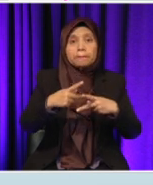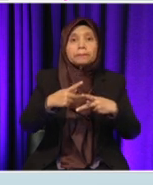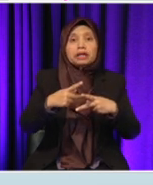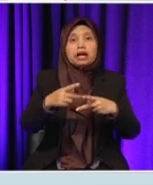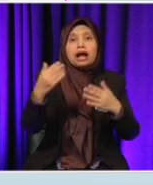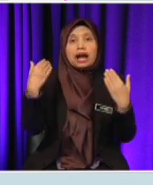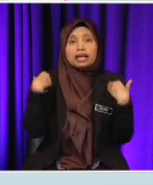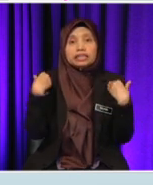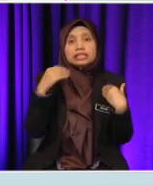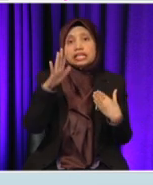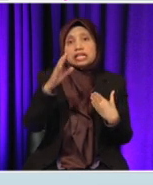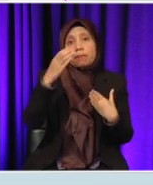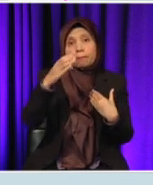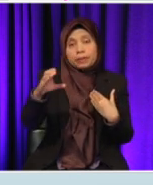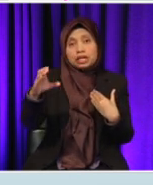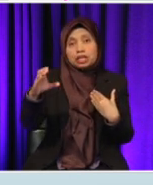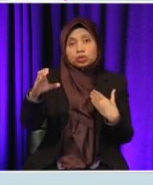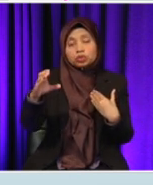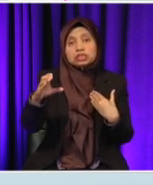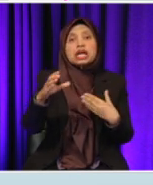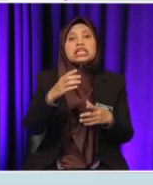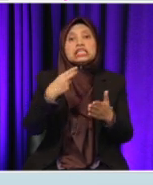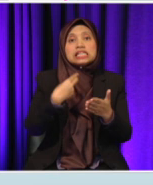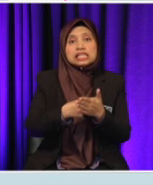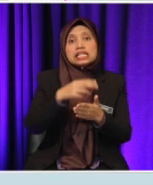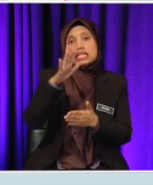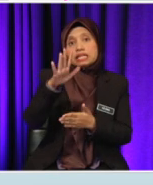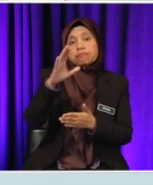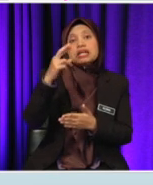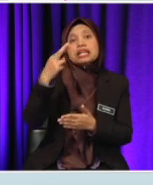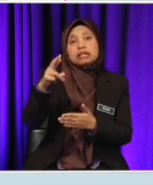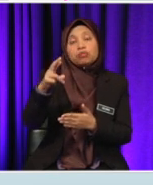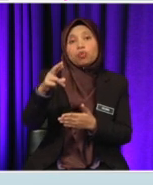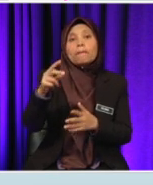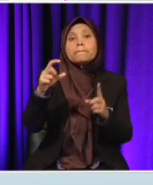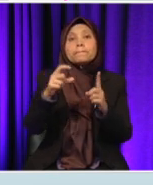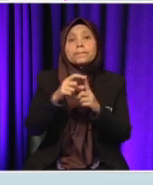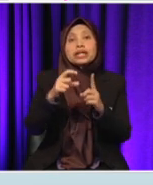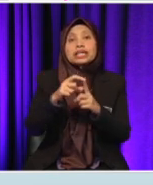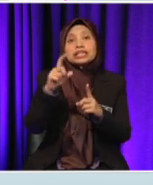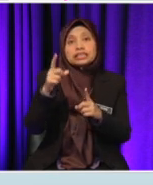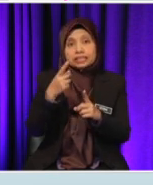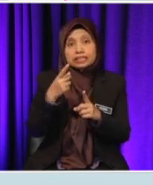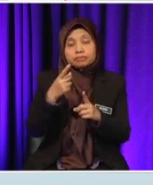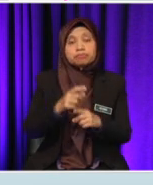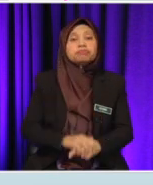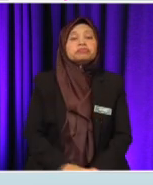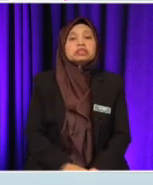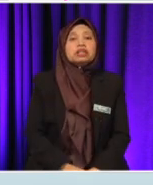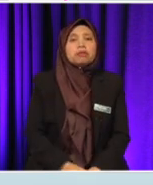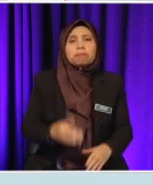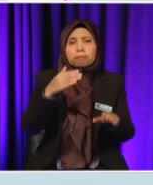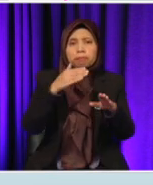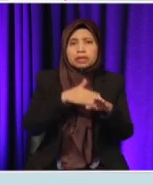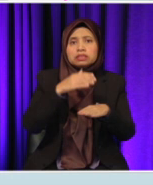mengandung 500 hingga 15.000 patah perkataan saja Oke kemudian menurut usia perusahaan Melayu Pada